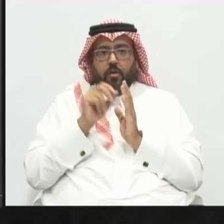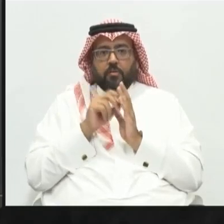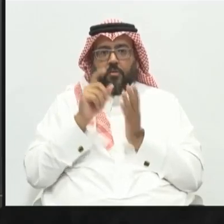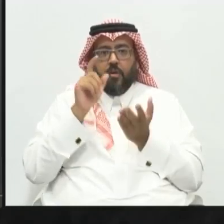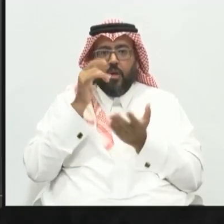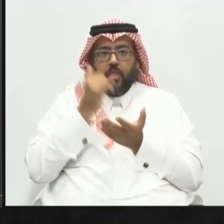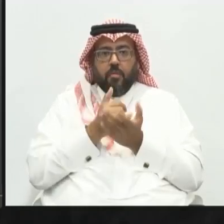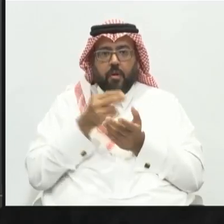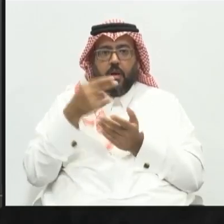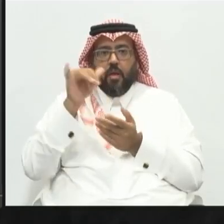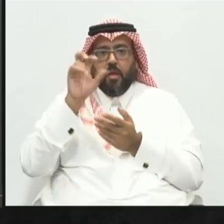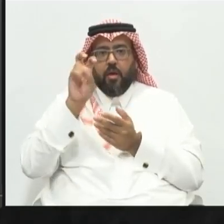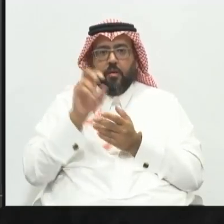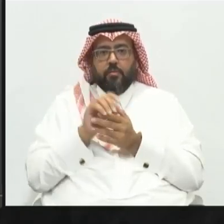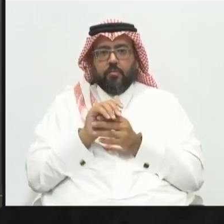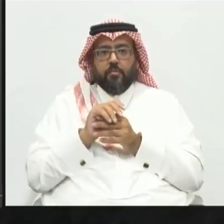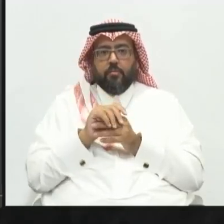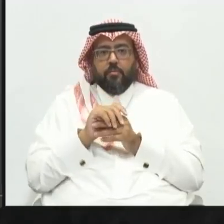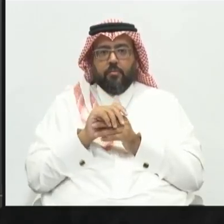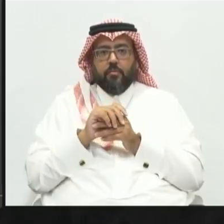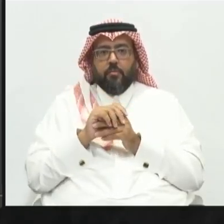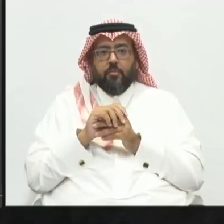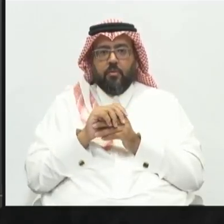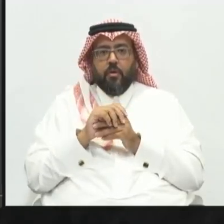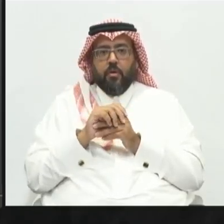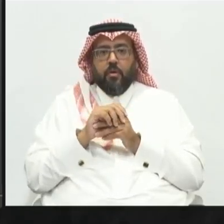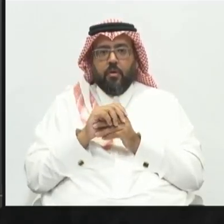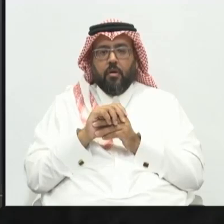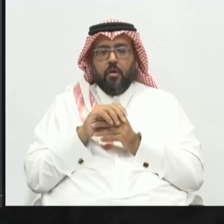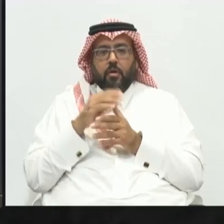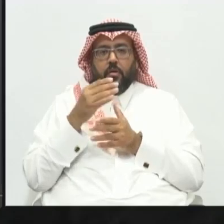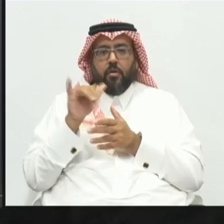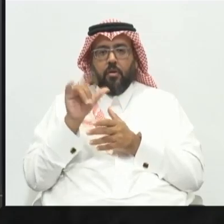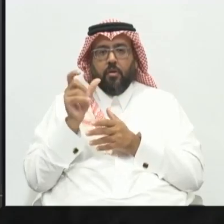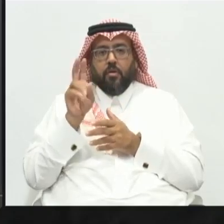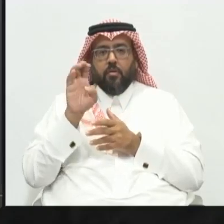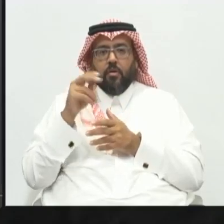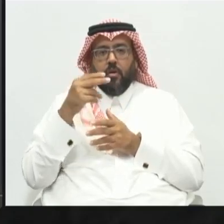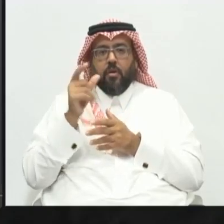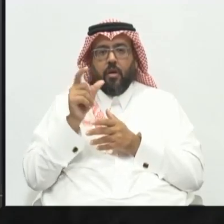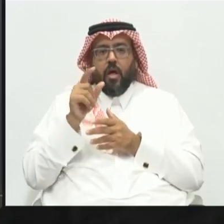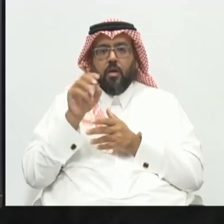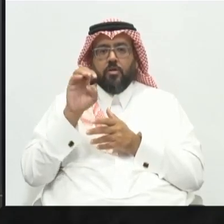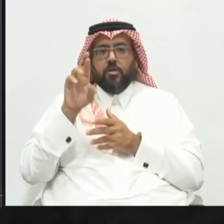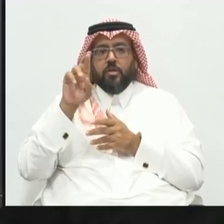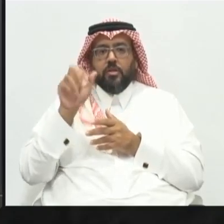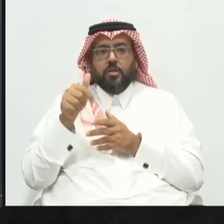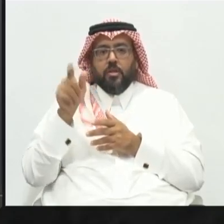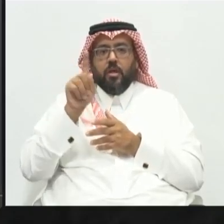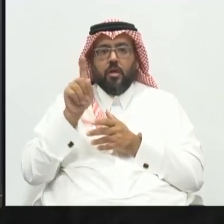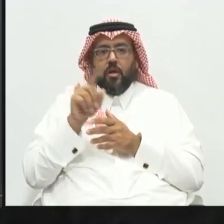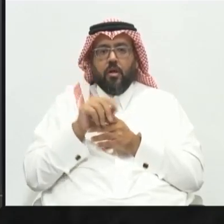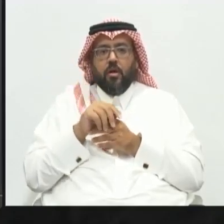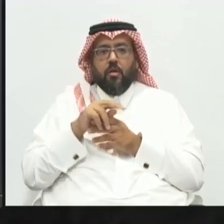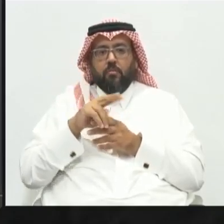عليها كذلك نقول انها ينتج عن هذه القاعده القانونيه جزاء في حال ماذا في